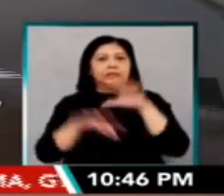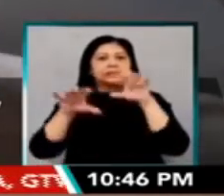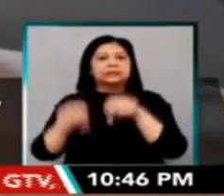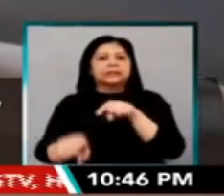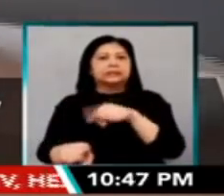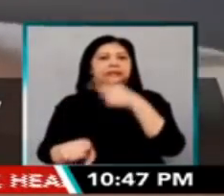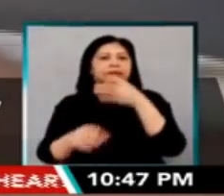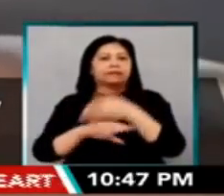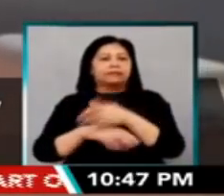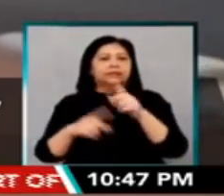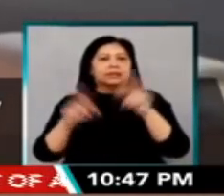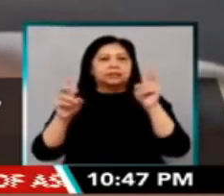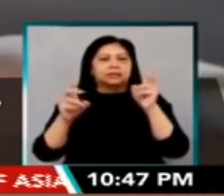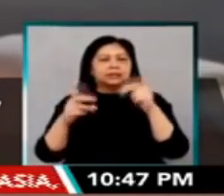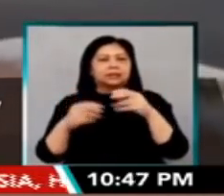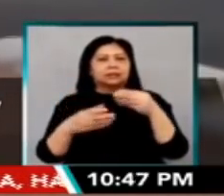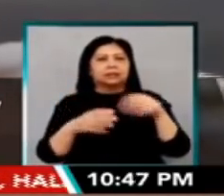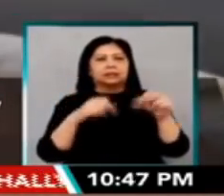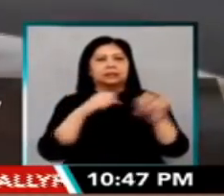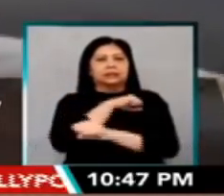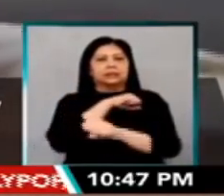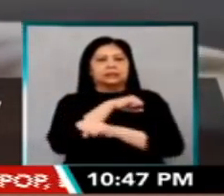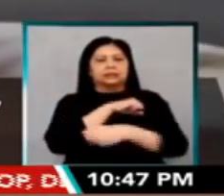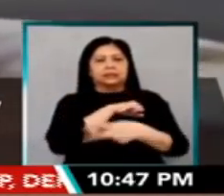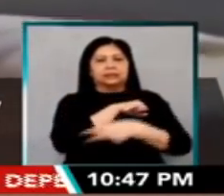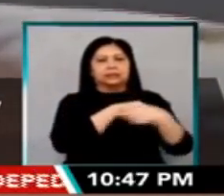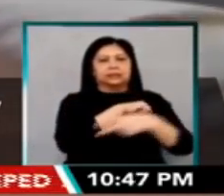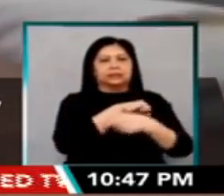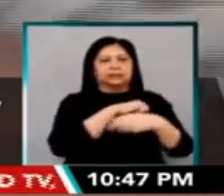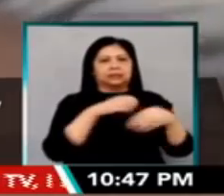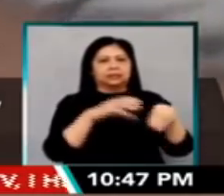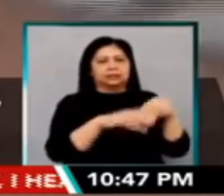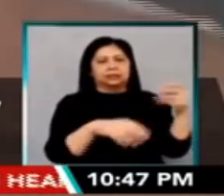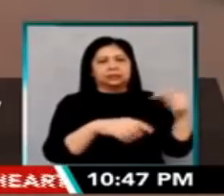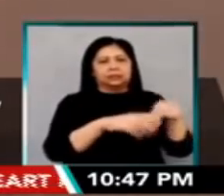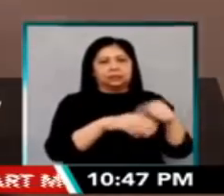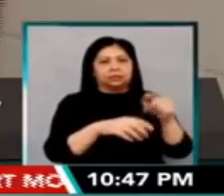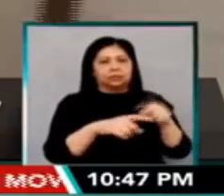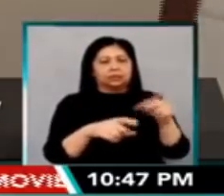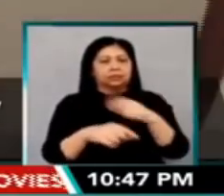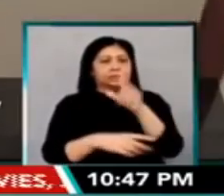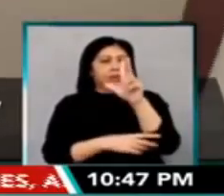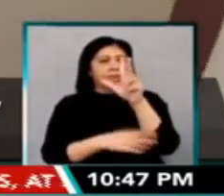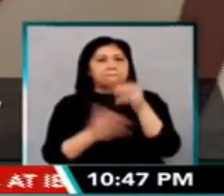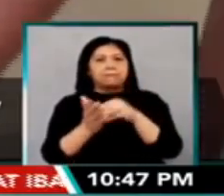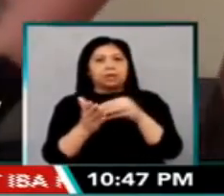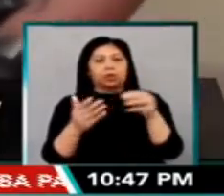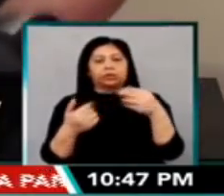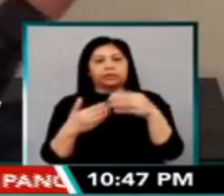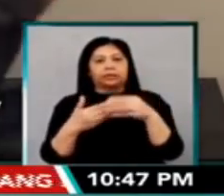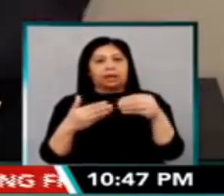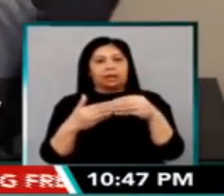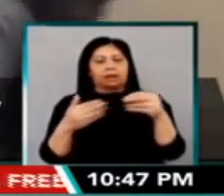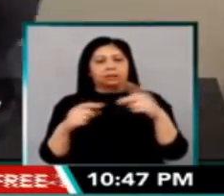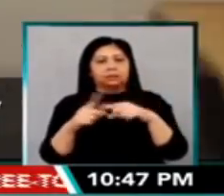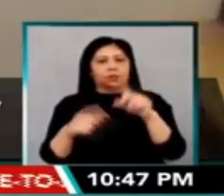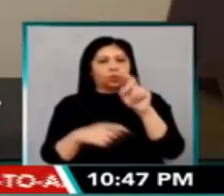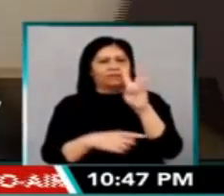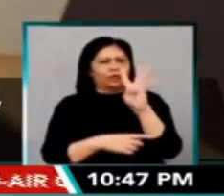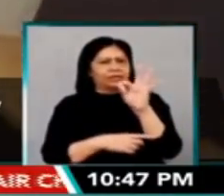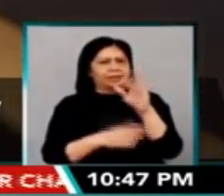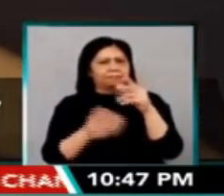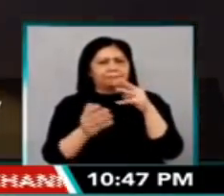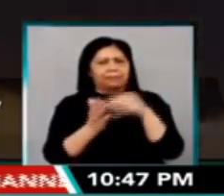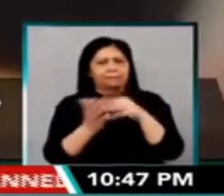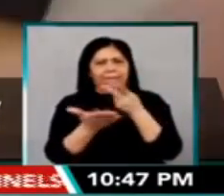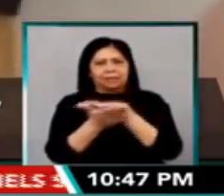umanong mag-shoplift sa isang shopping center. Bukod sa danyos na $3 million o 149 million pesos, tinanggal